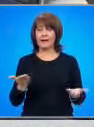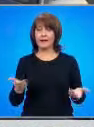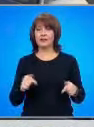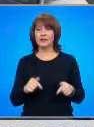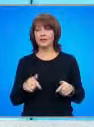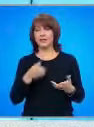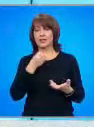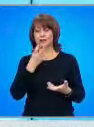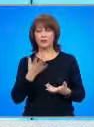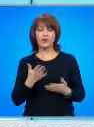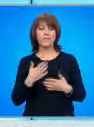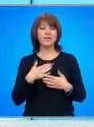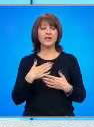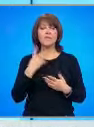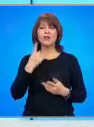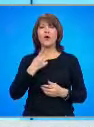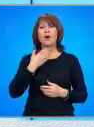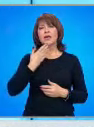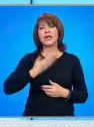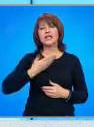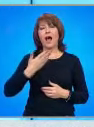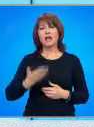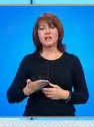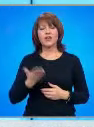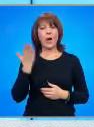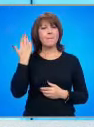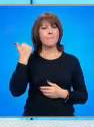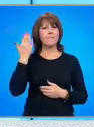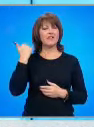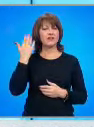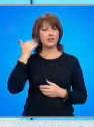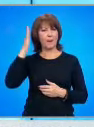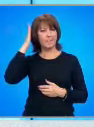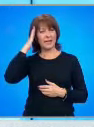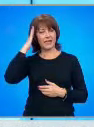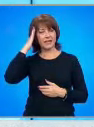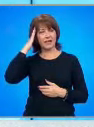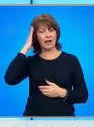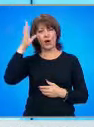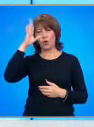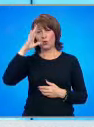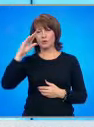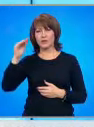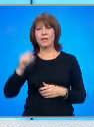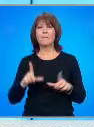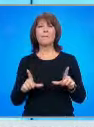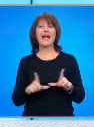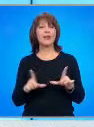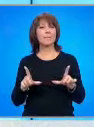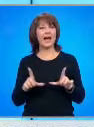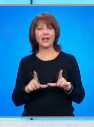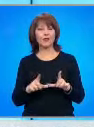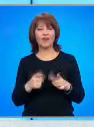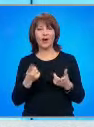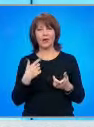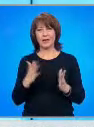сегашната ситуация. Има едно изказване на един от бившите министри, господин Младен Маринов, който се